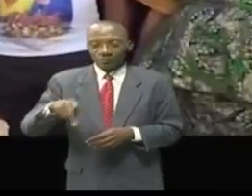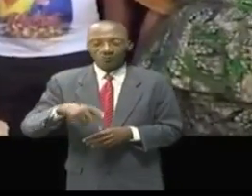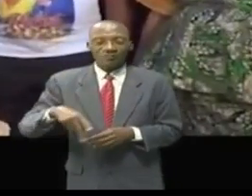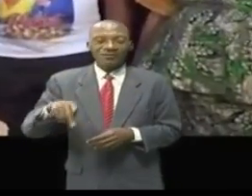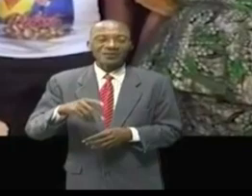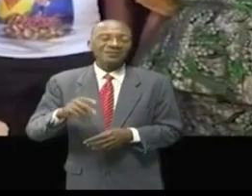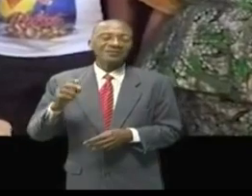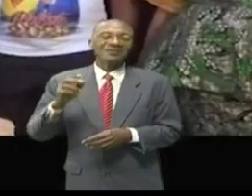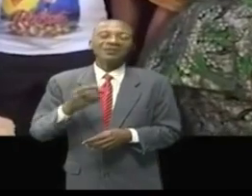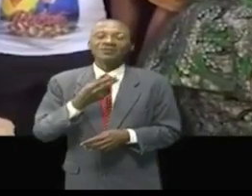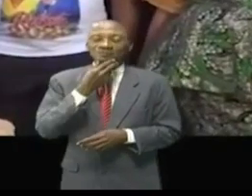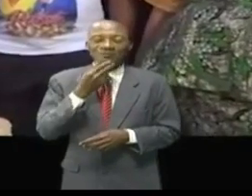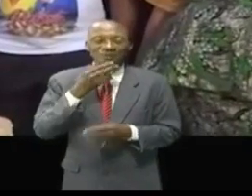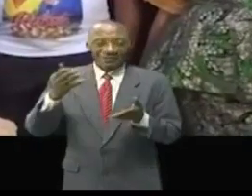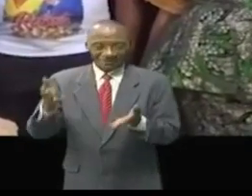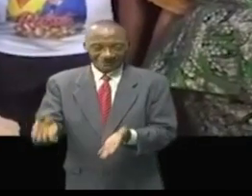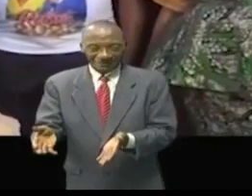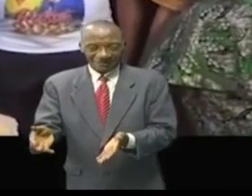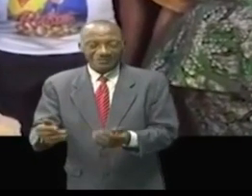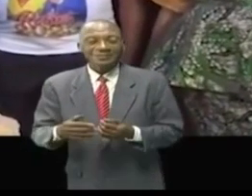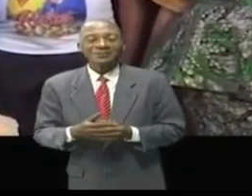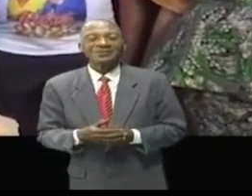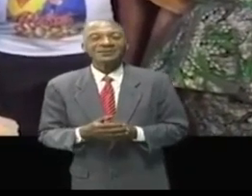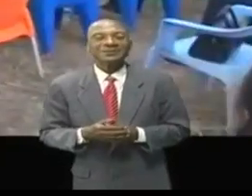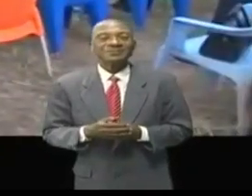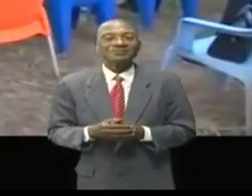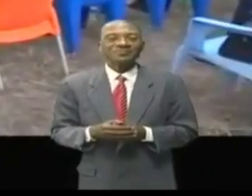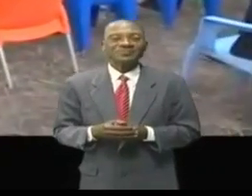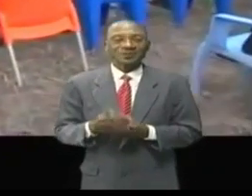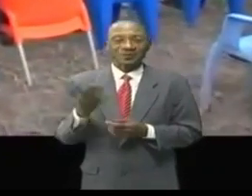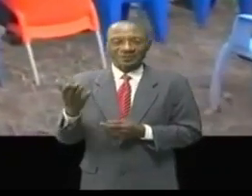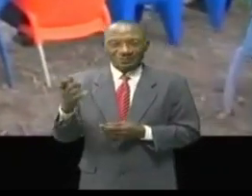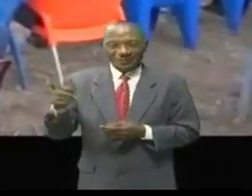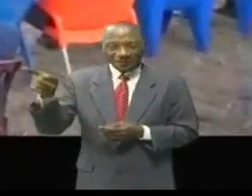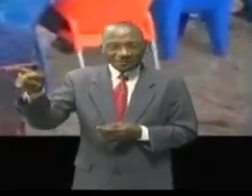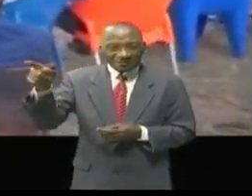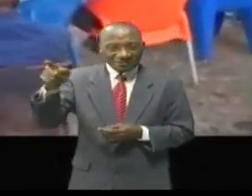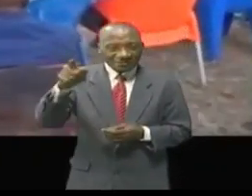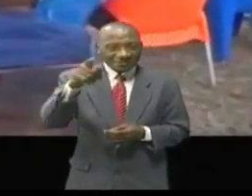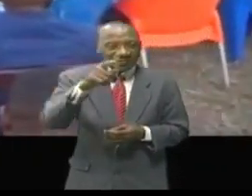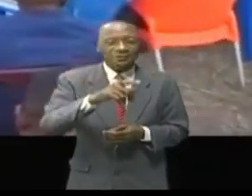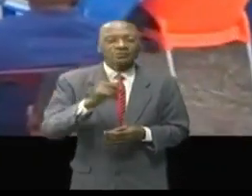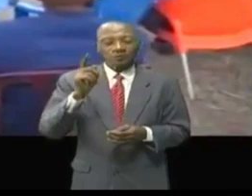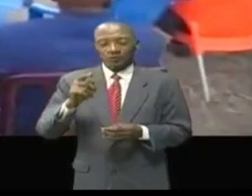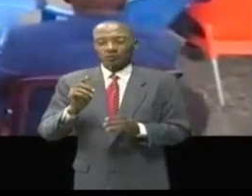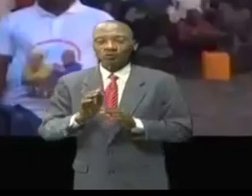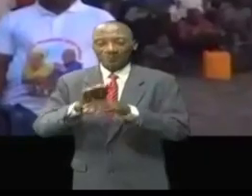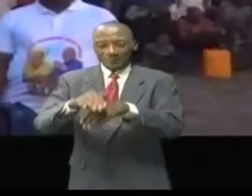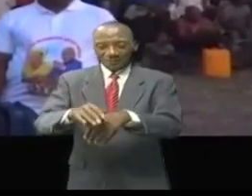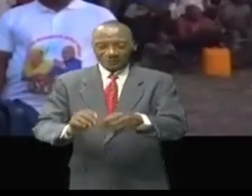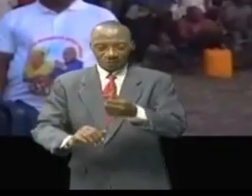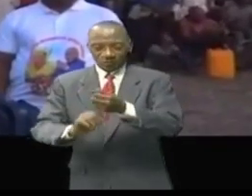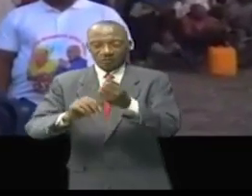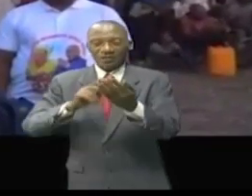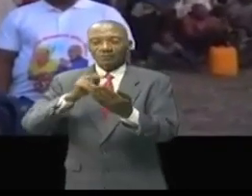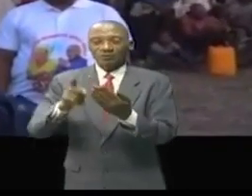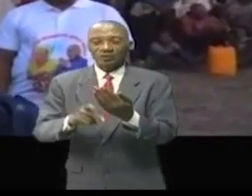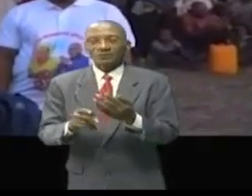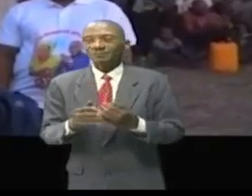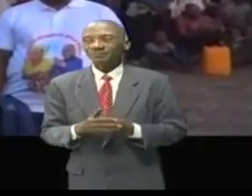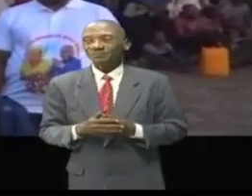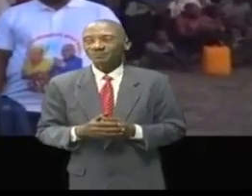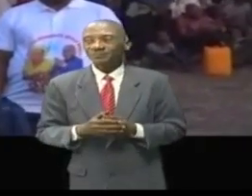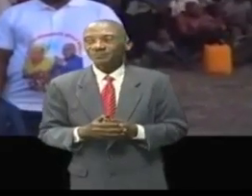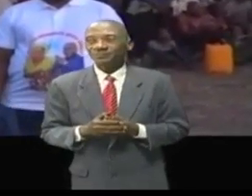formation professionnelle a quant à elle appelé les bénéficiaires à œuvrer pour la réussite de ces projets. Vous avez tous